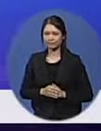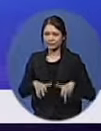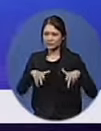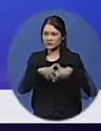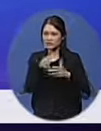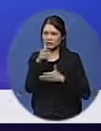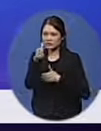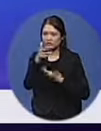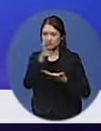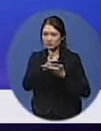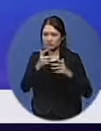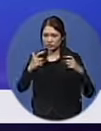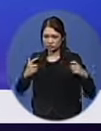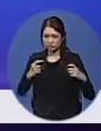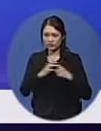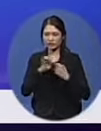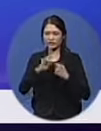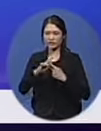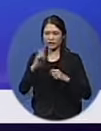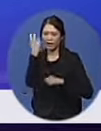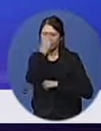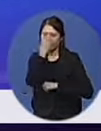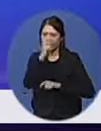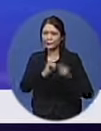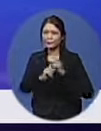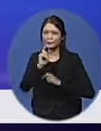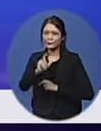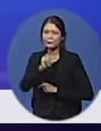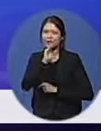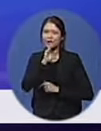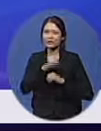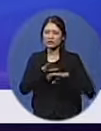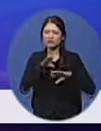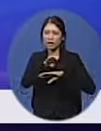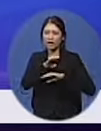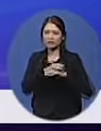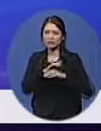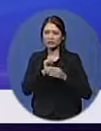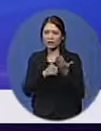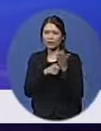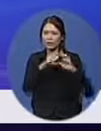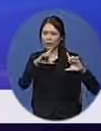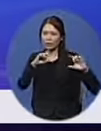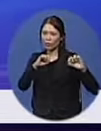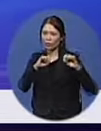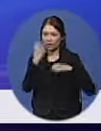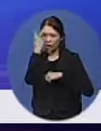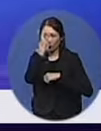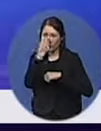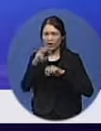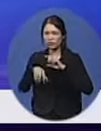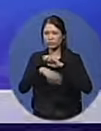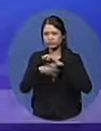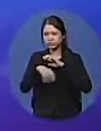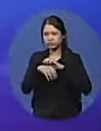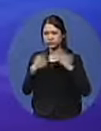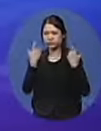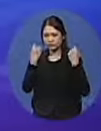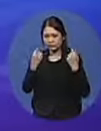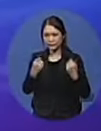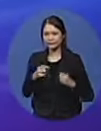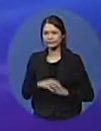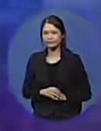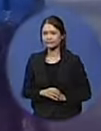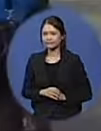장애인 전용 주차구역에 대한 단속은 강화됐지만 장애인 차량 표지 관리는 여전히 엉망인 것으로 드러났습니다.